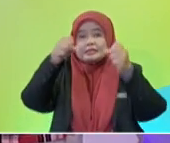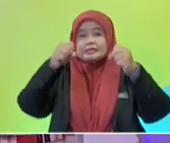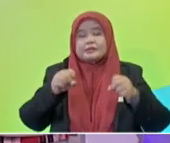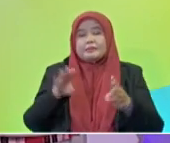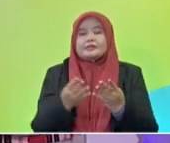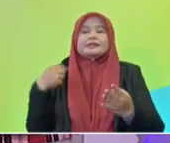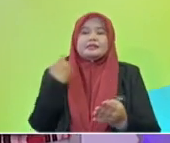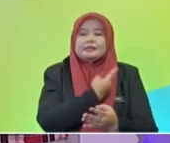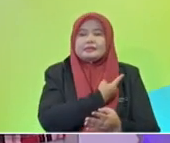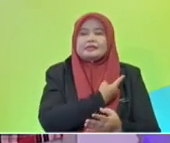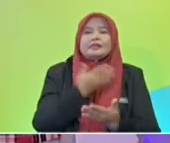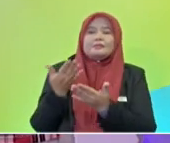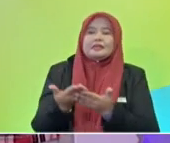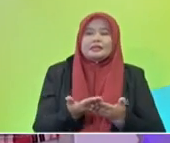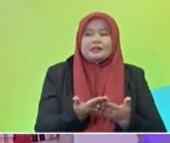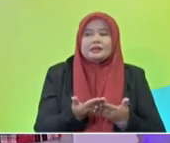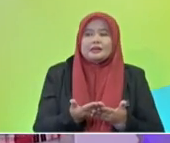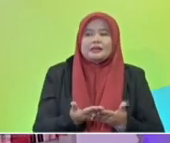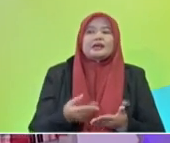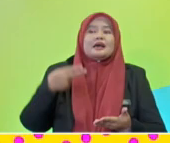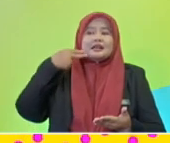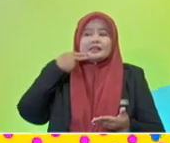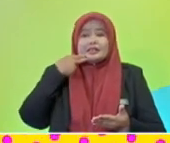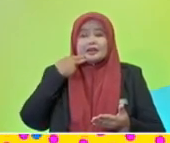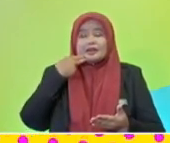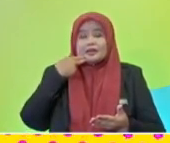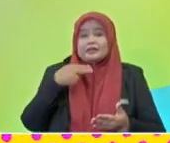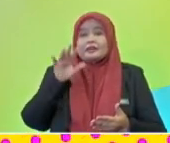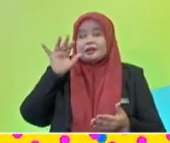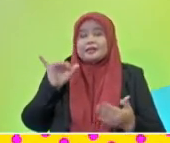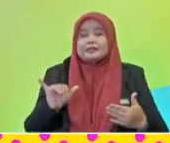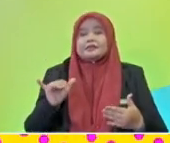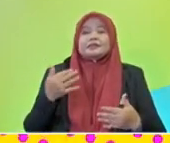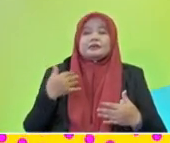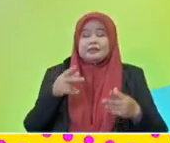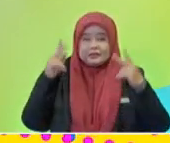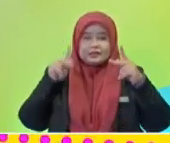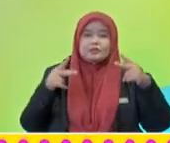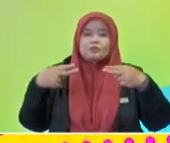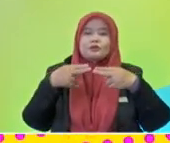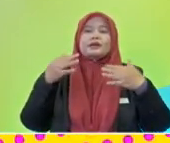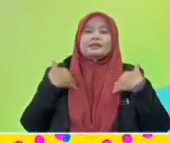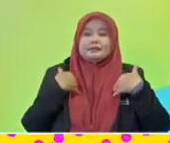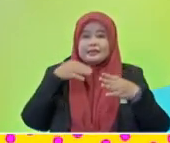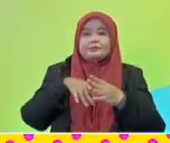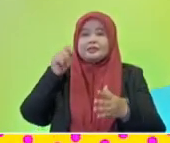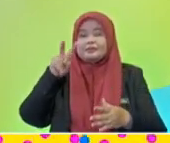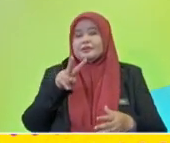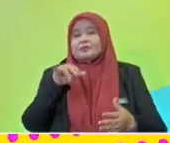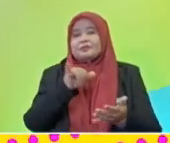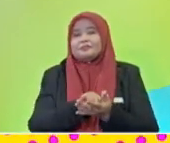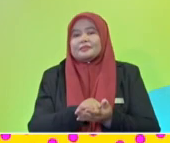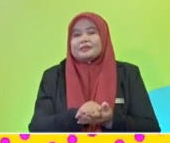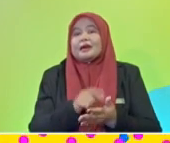ha saya minta adik Hasana Tolong bacakan kata hubung yang terdapat dalam skrin Hasanah